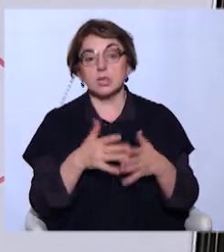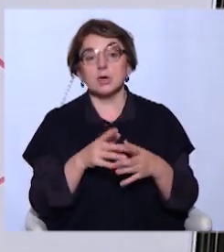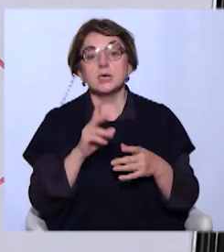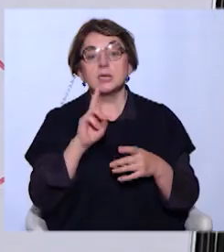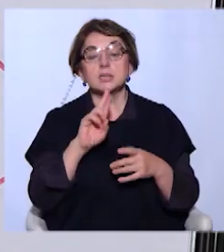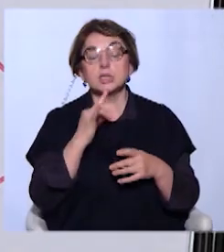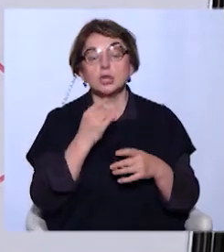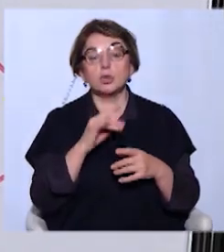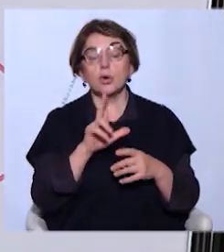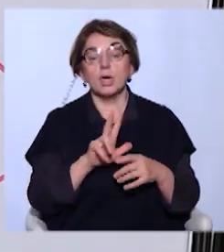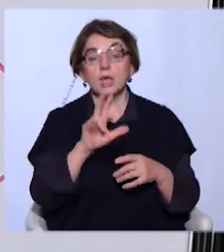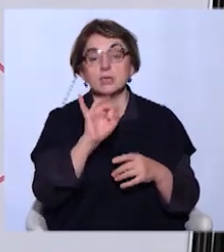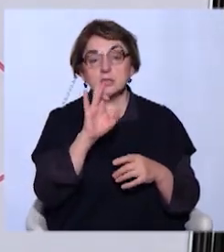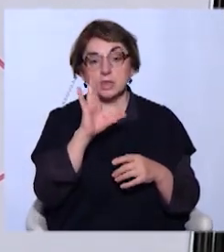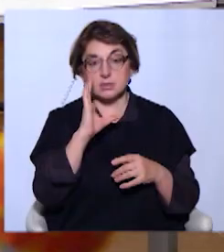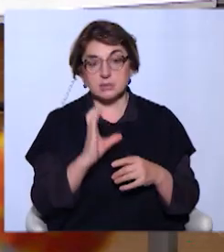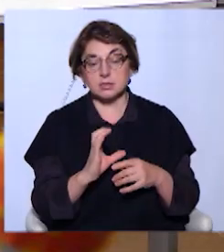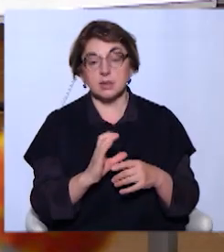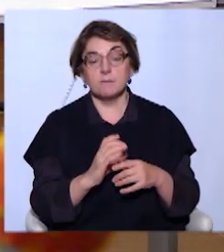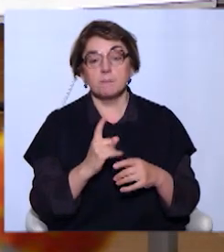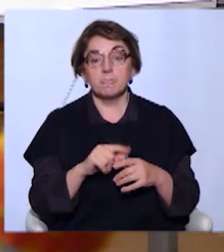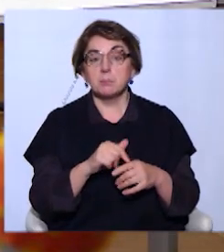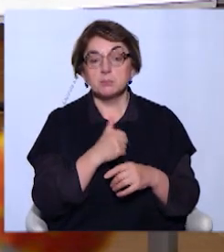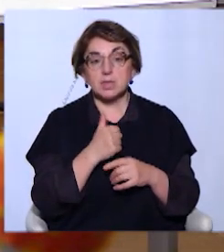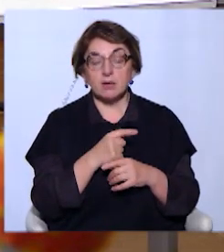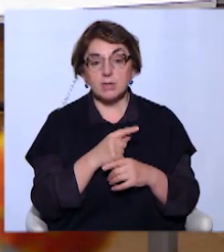არის. ეს უკვე წარმოადგენს ციკლოჰექსანს.